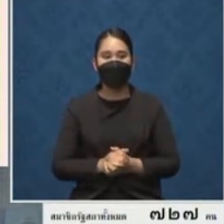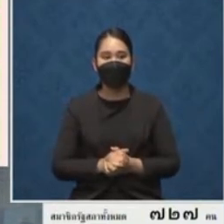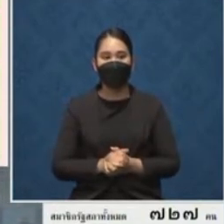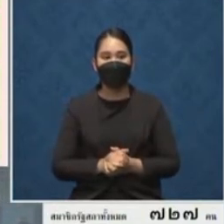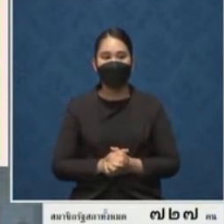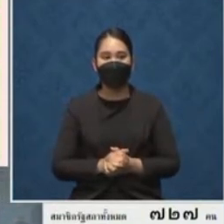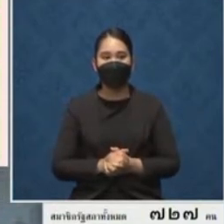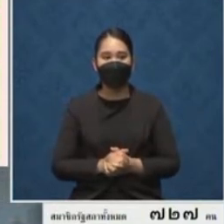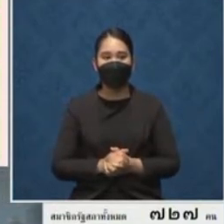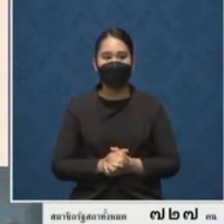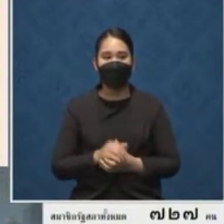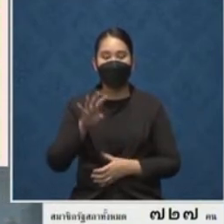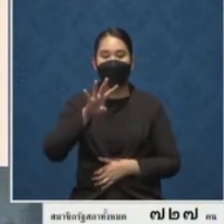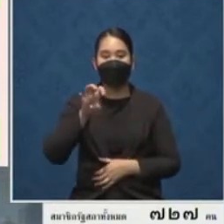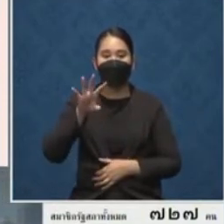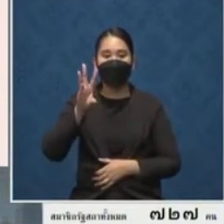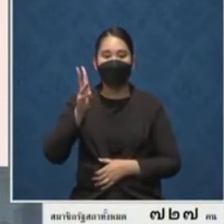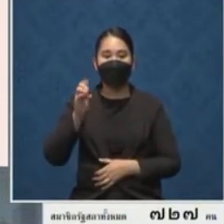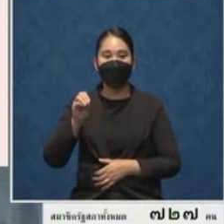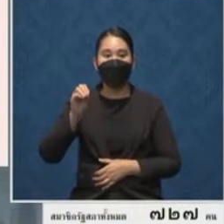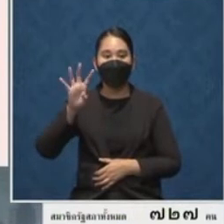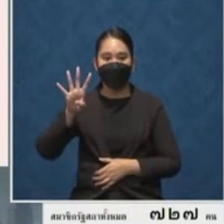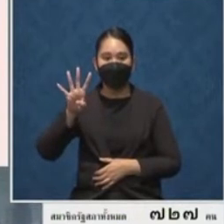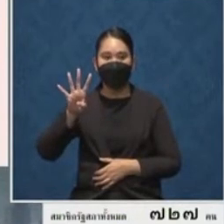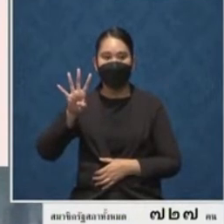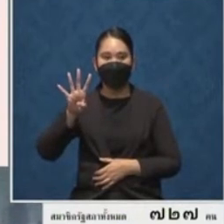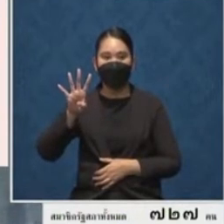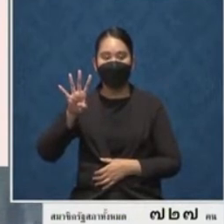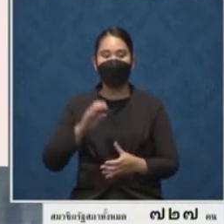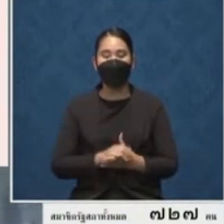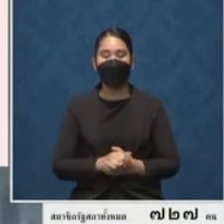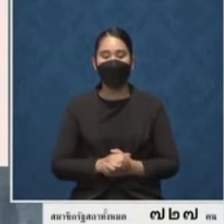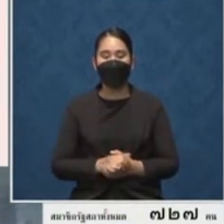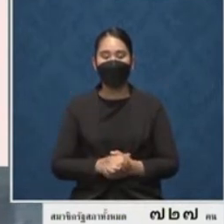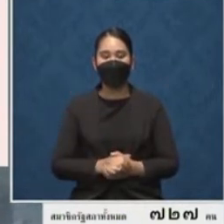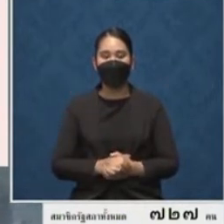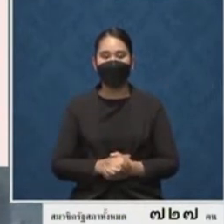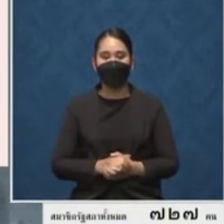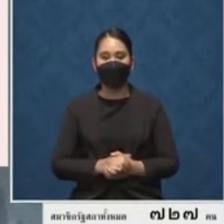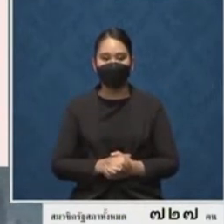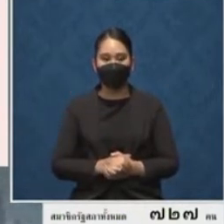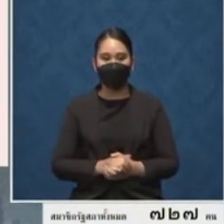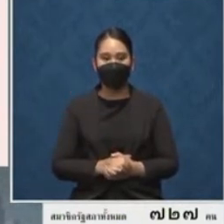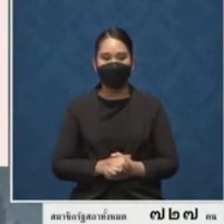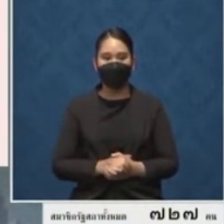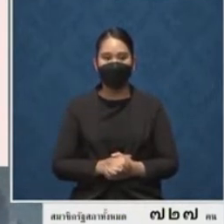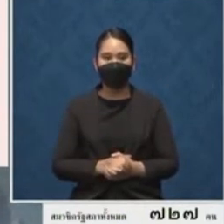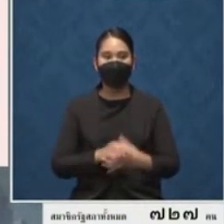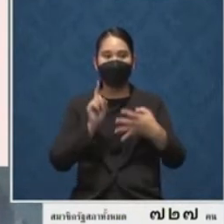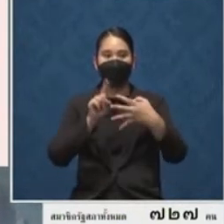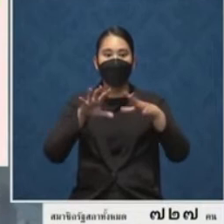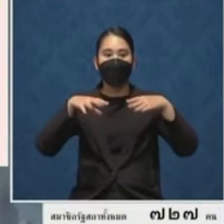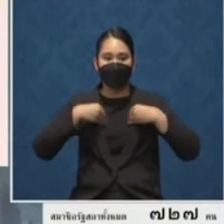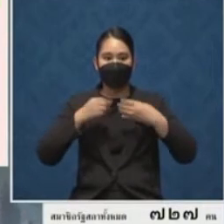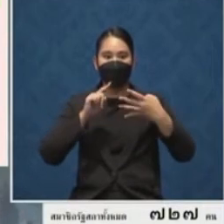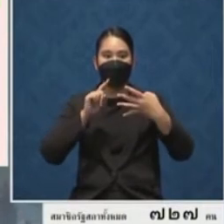464นายวันนิวัฒน์สมบูรณ ์1รับหลักการ2รับหลักการ3